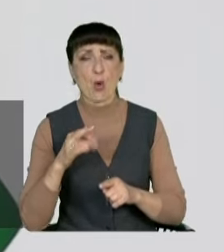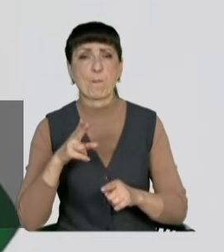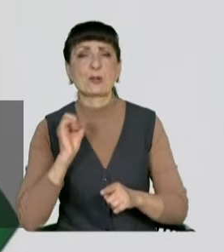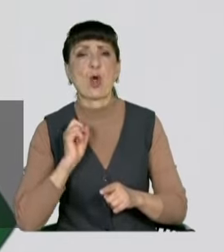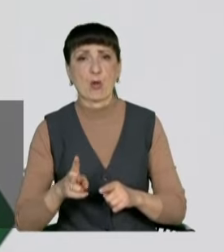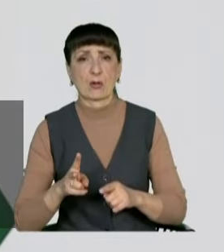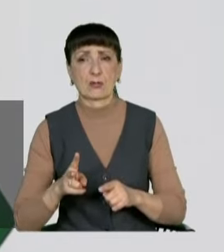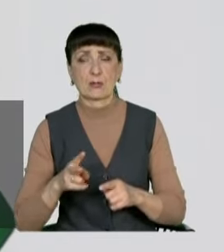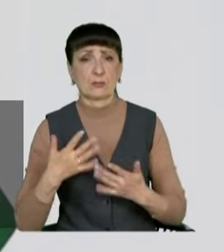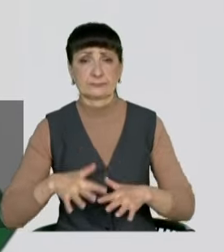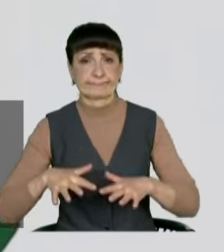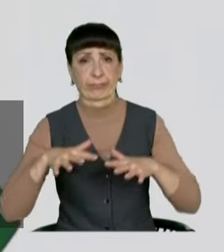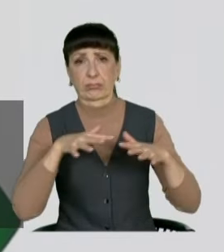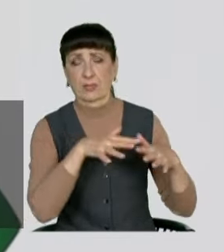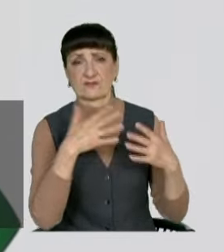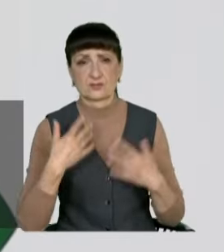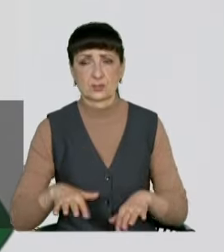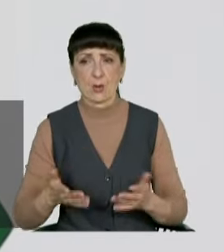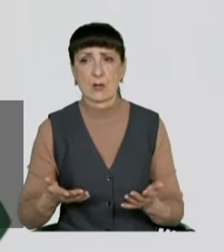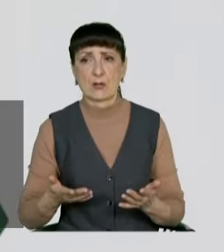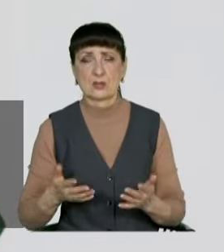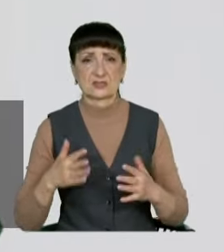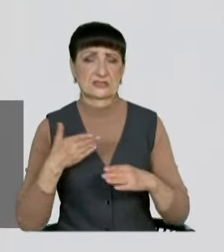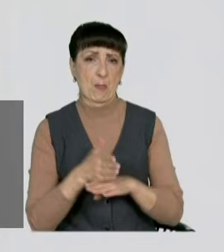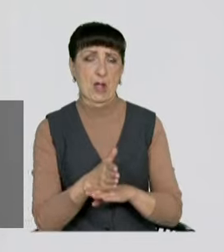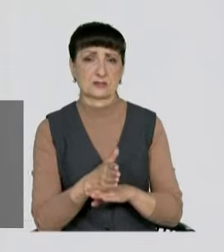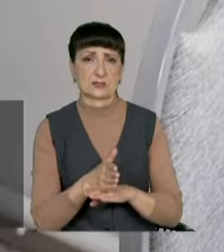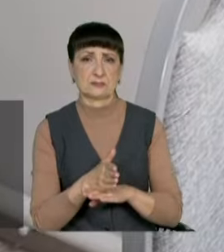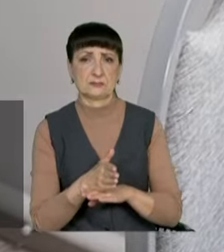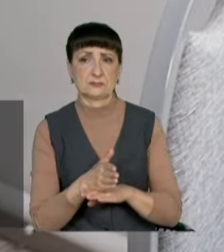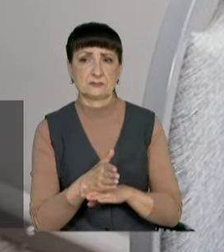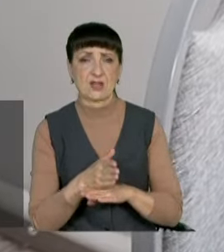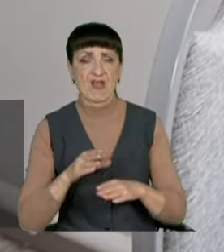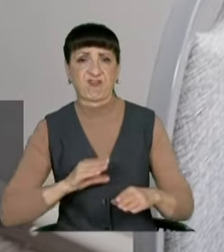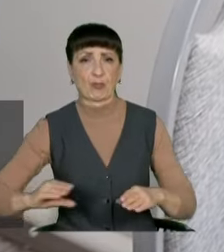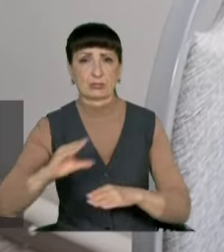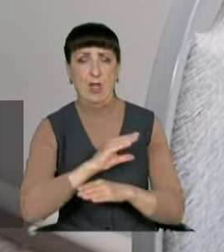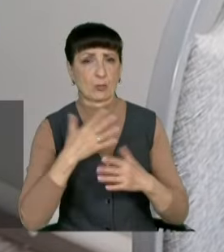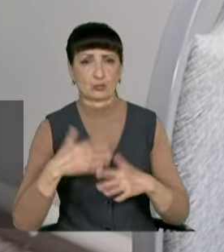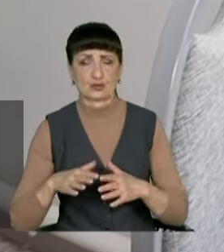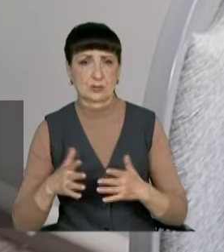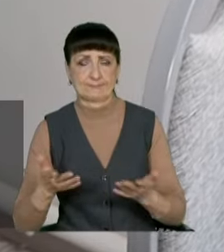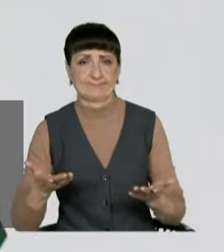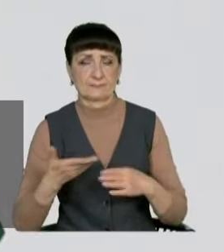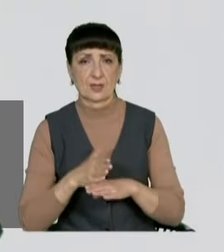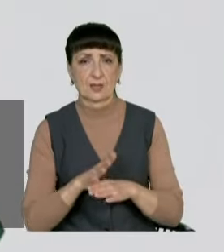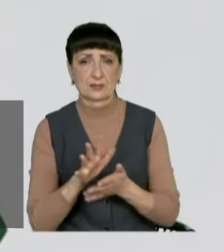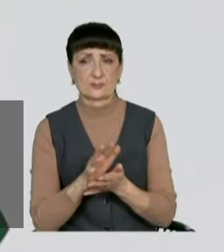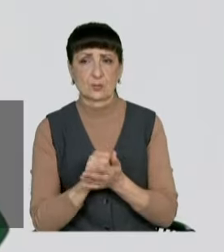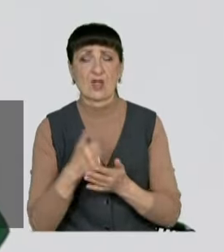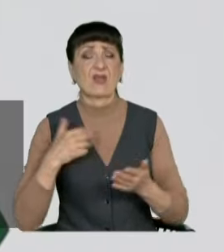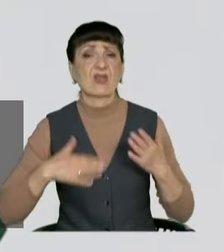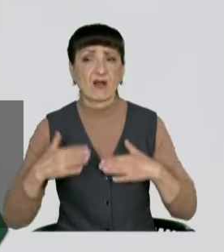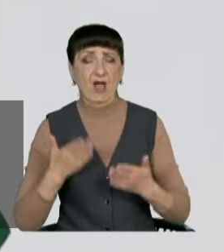но он уплыл и сломался вот так, с фундамента вообще сошел. Это радость, это